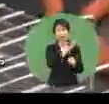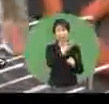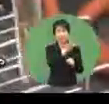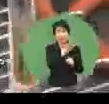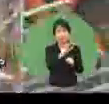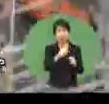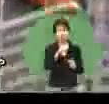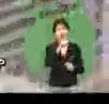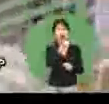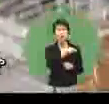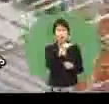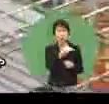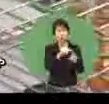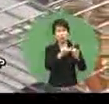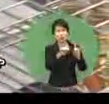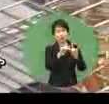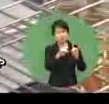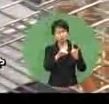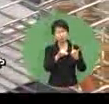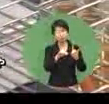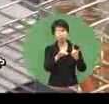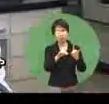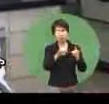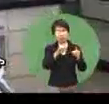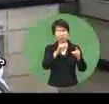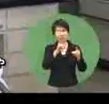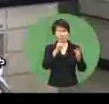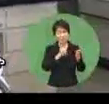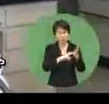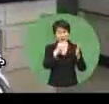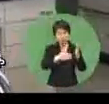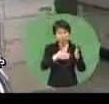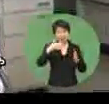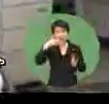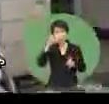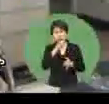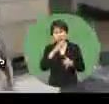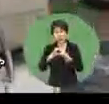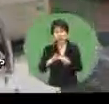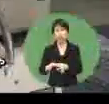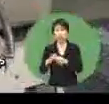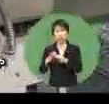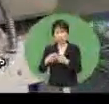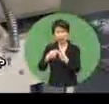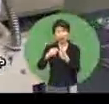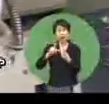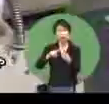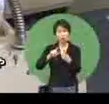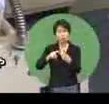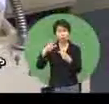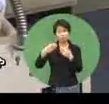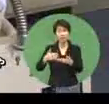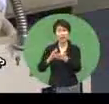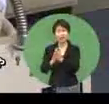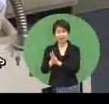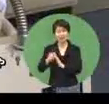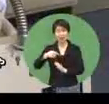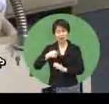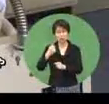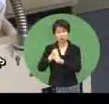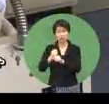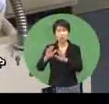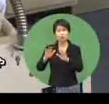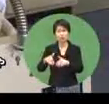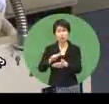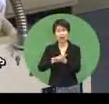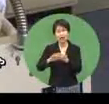でその食品衛生法で基準を定めていない食品についてはその三重県が独自に定めた衛生管